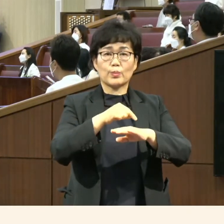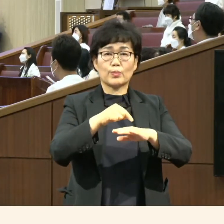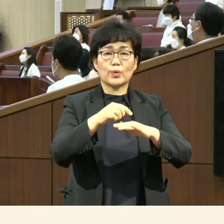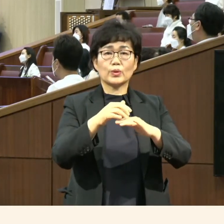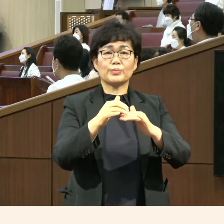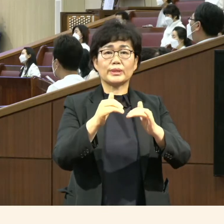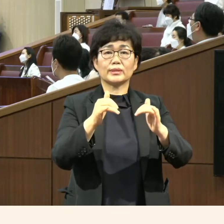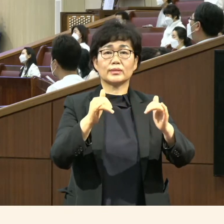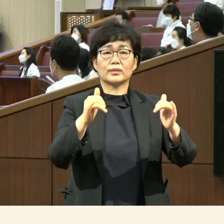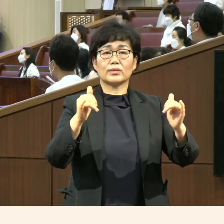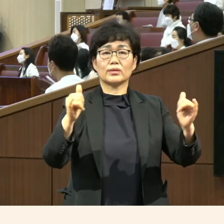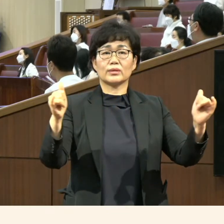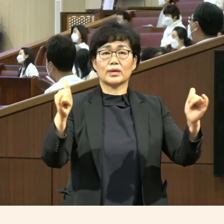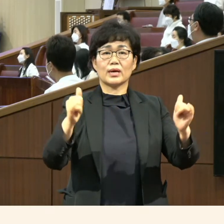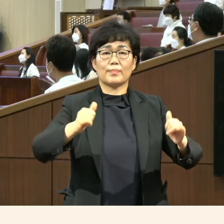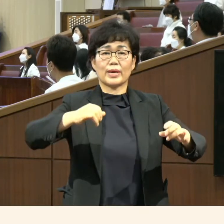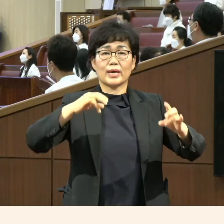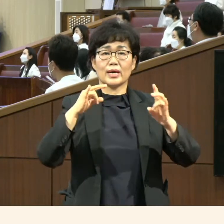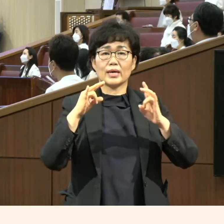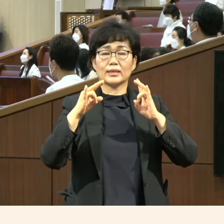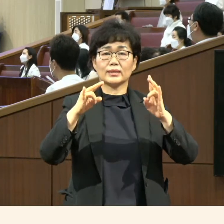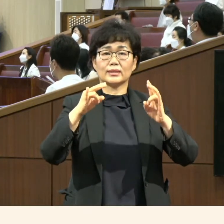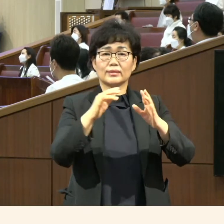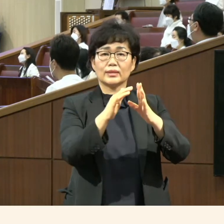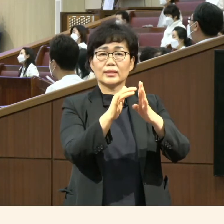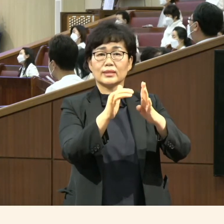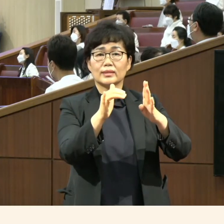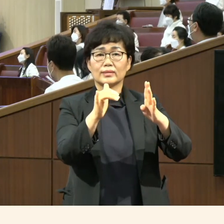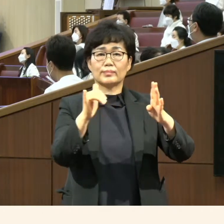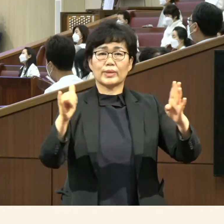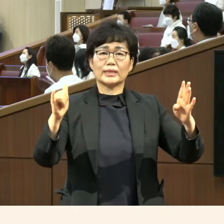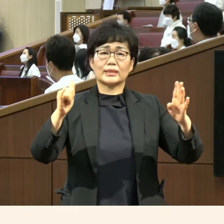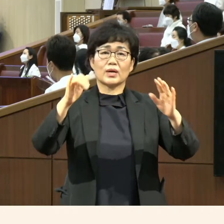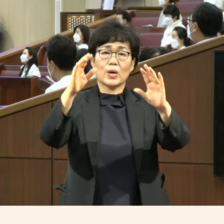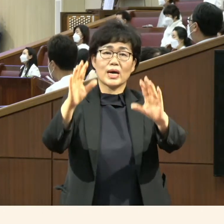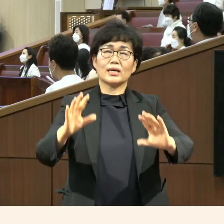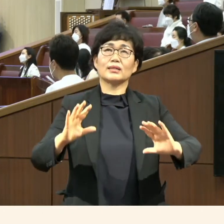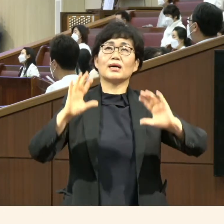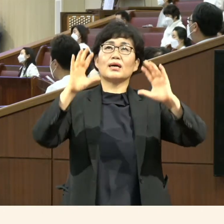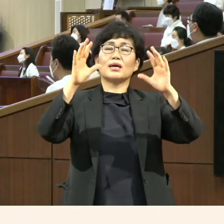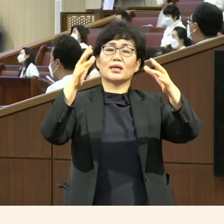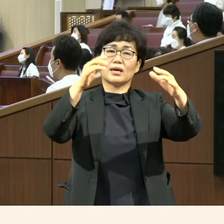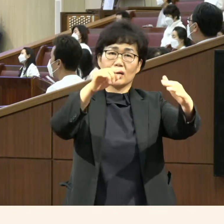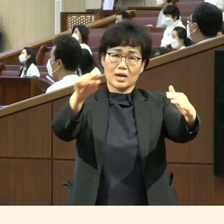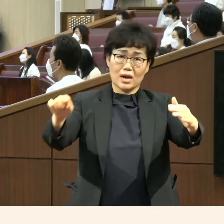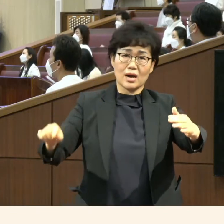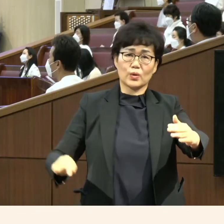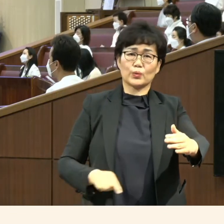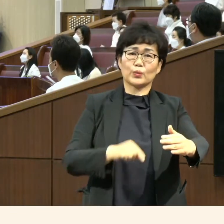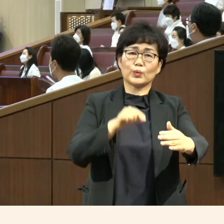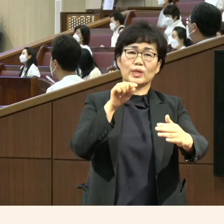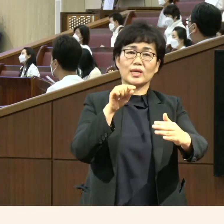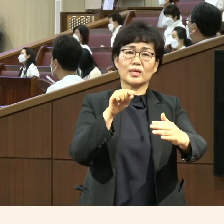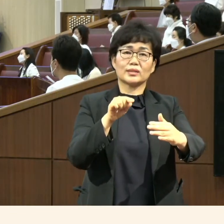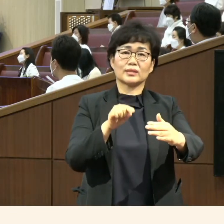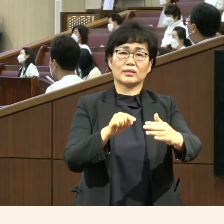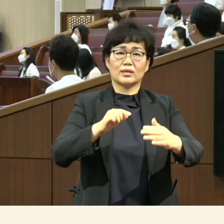모든 족속과 방언 백성과 나라